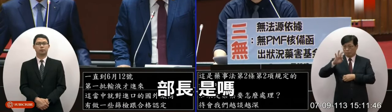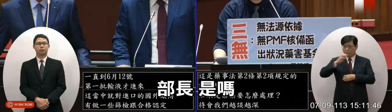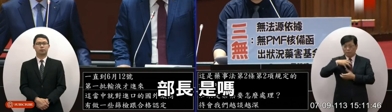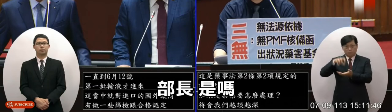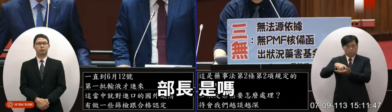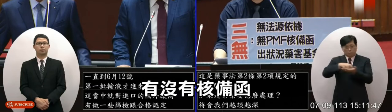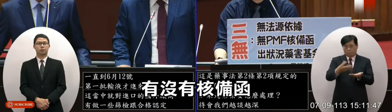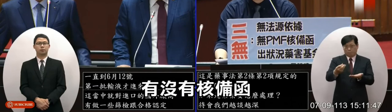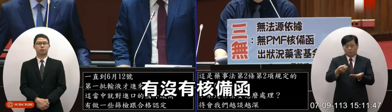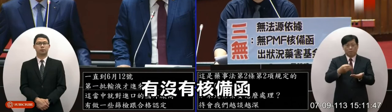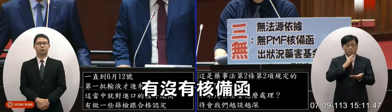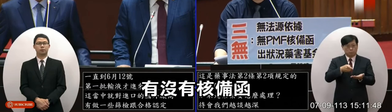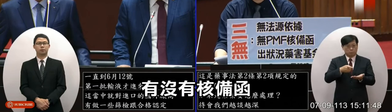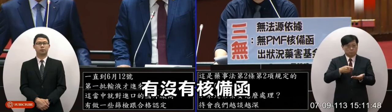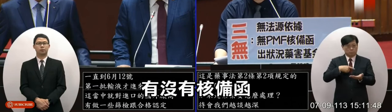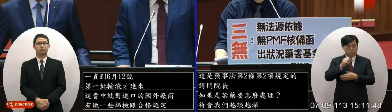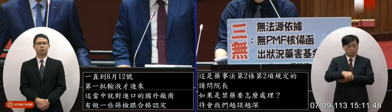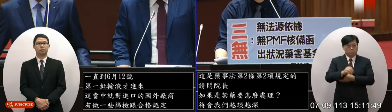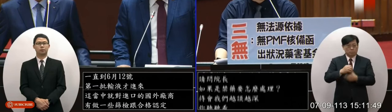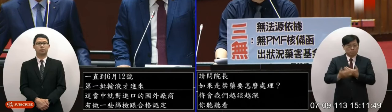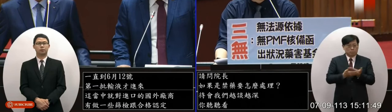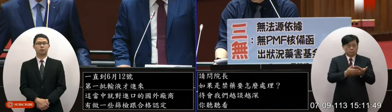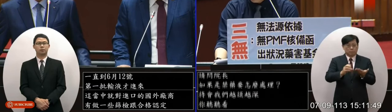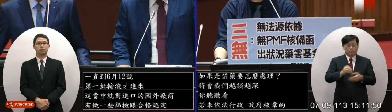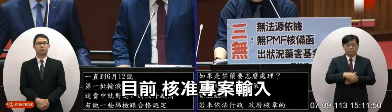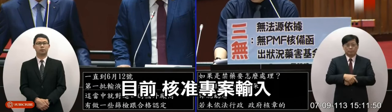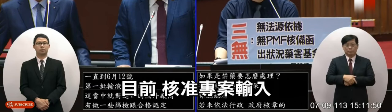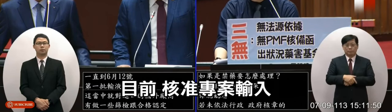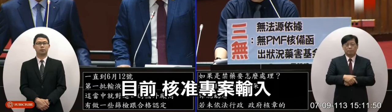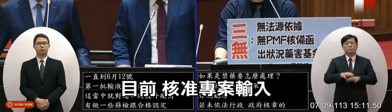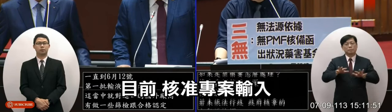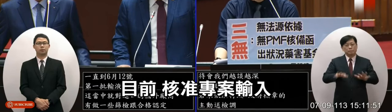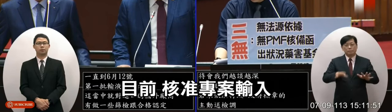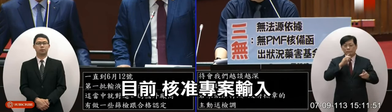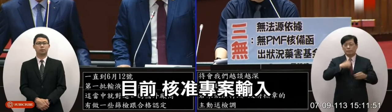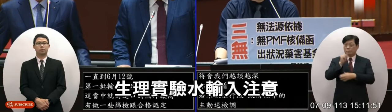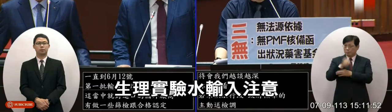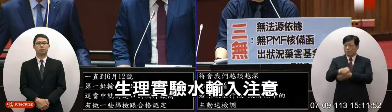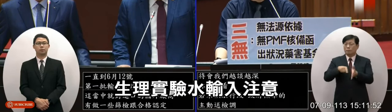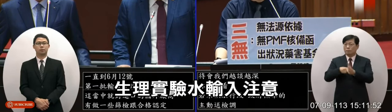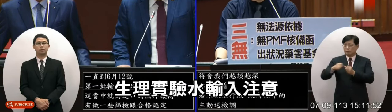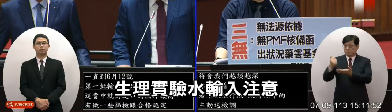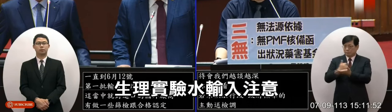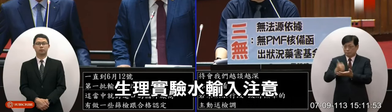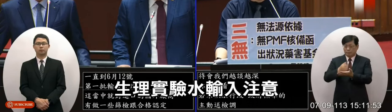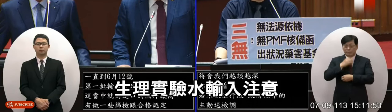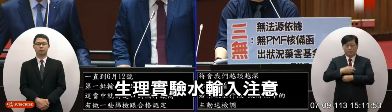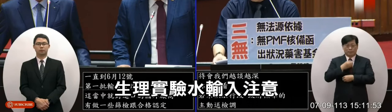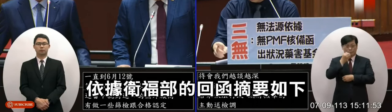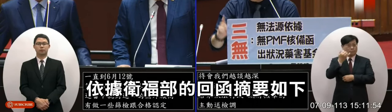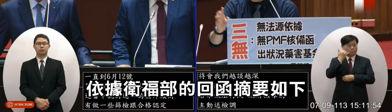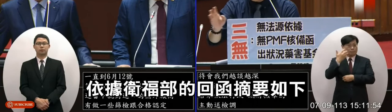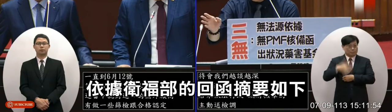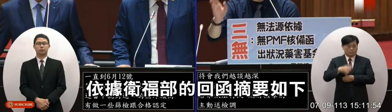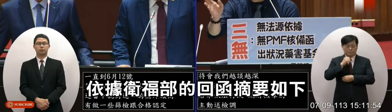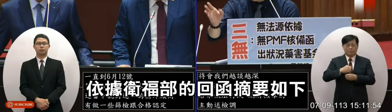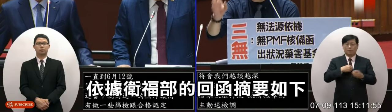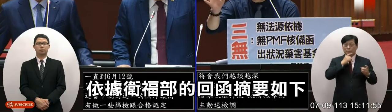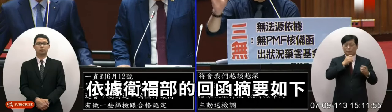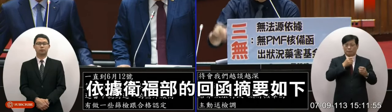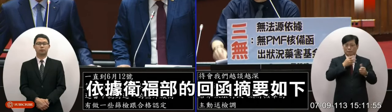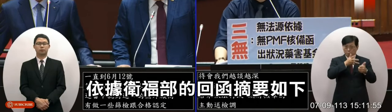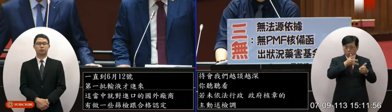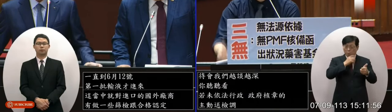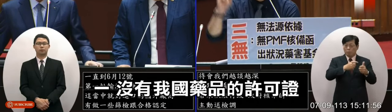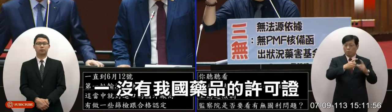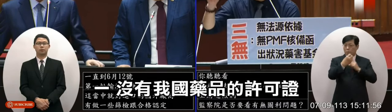部长是吗？有没有核备函？目前核准专案输入生理实验水输入注意，依据卫福部的回函摘